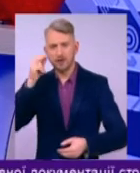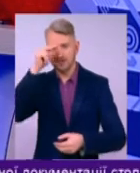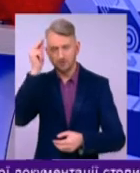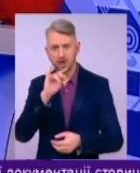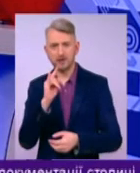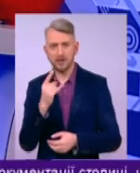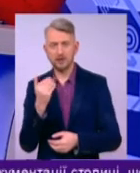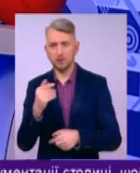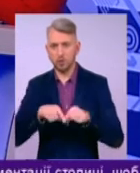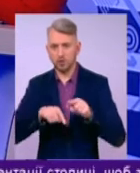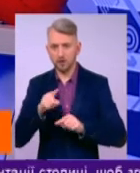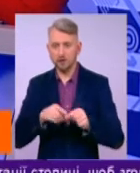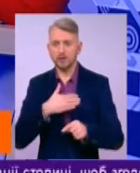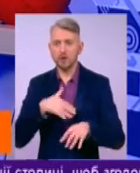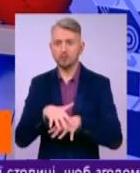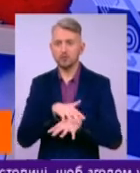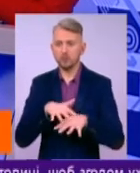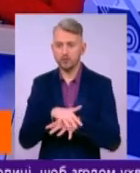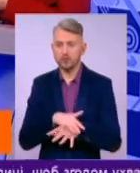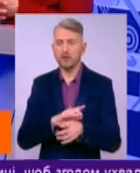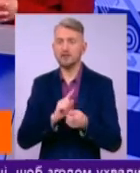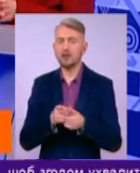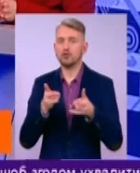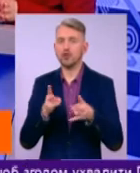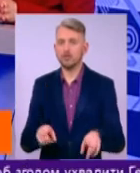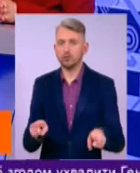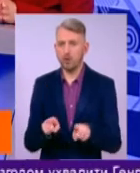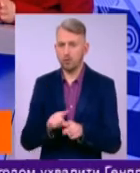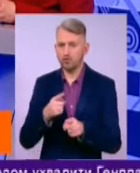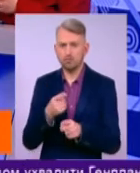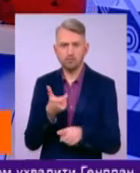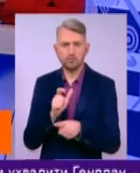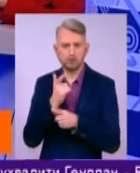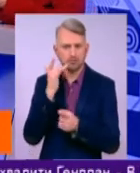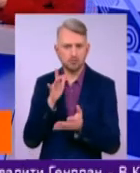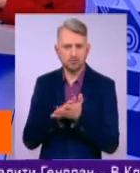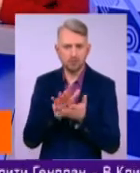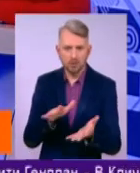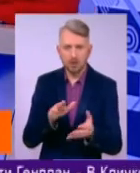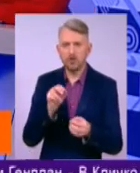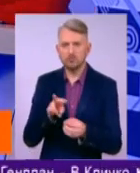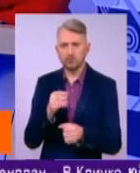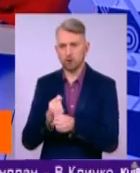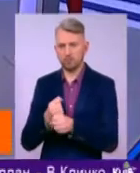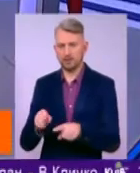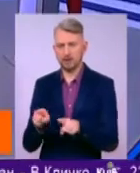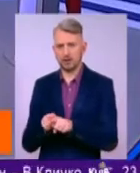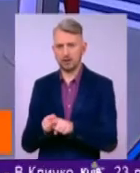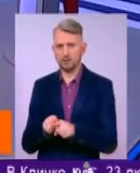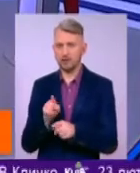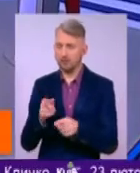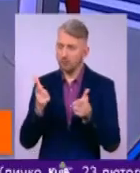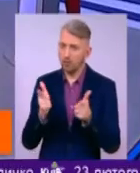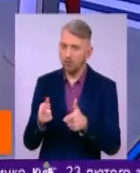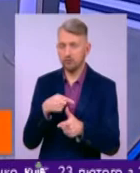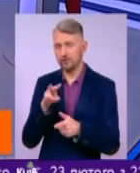і близьких. Тому що в нашому суспільстві стати жертвою такого чомусь ганебніше, аніж скоїти таке. Чи погоджуєтеся ви з таким твердженням і